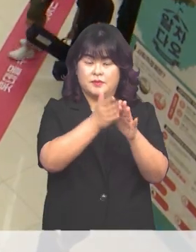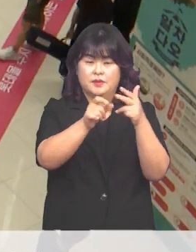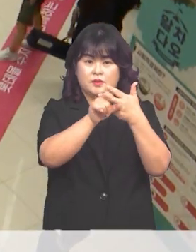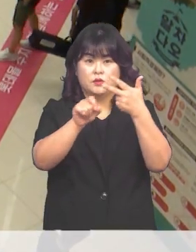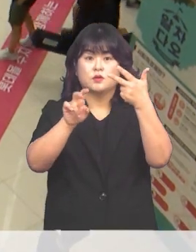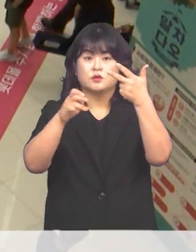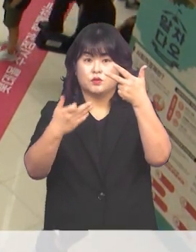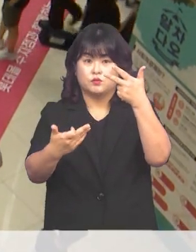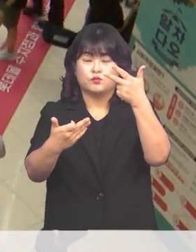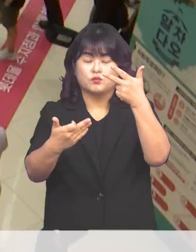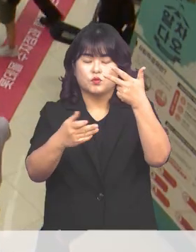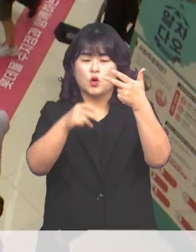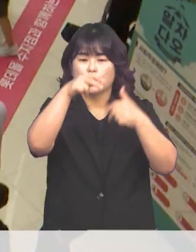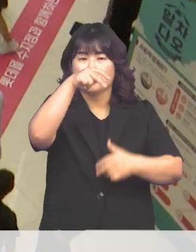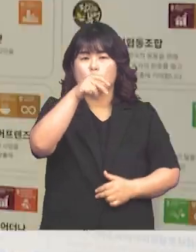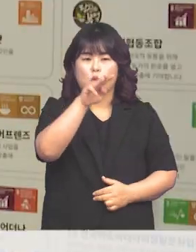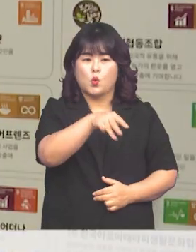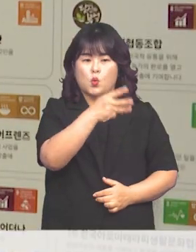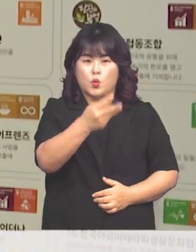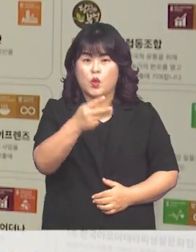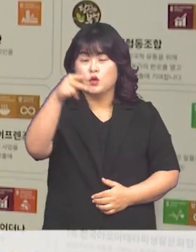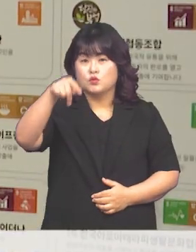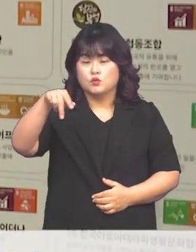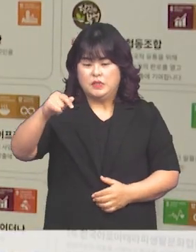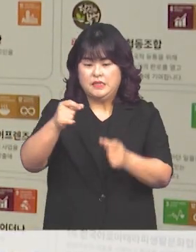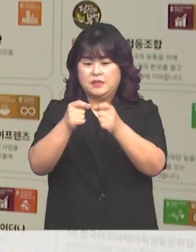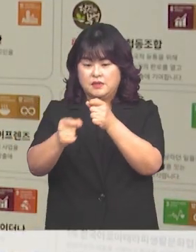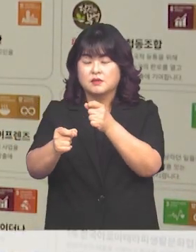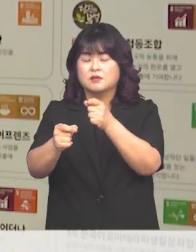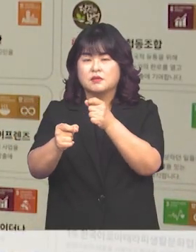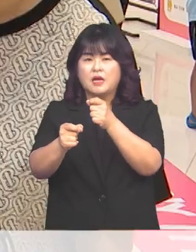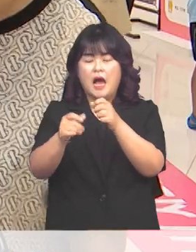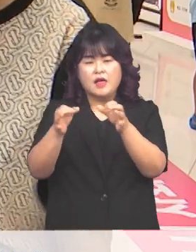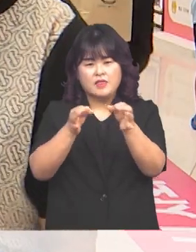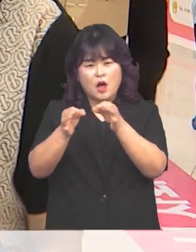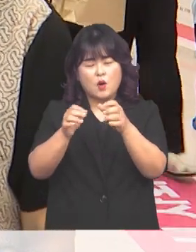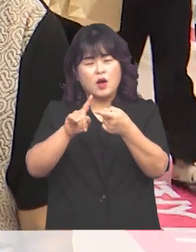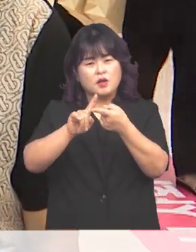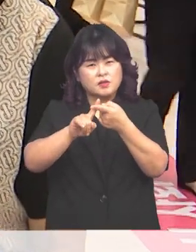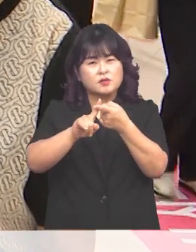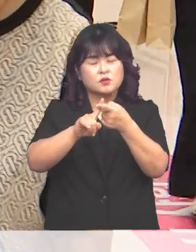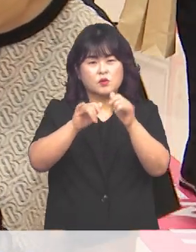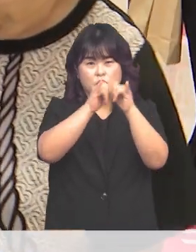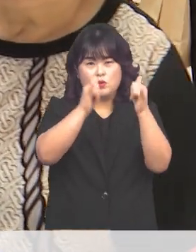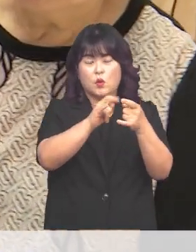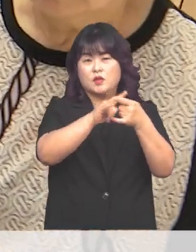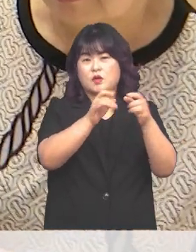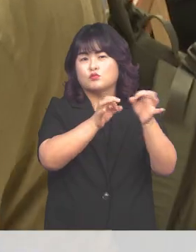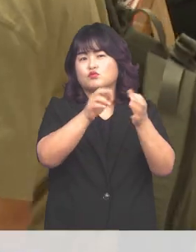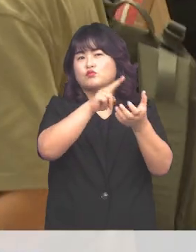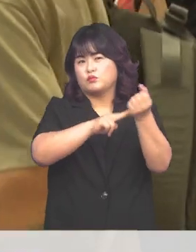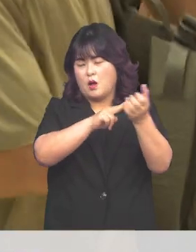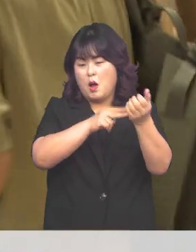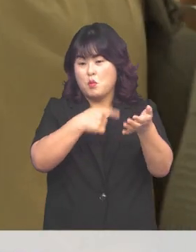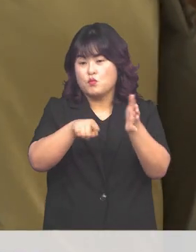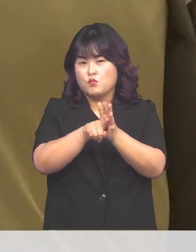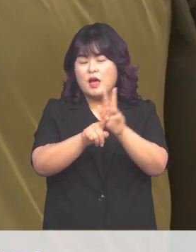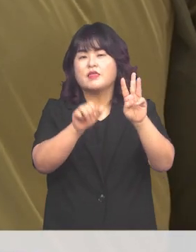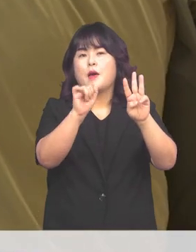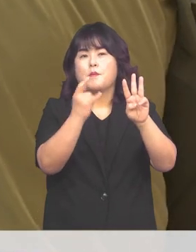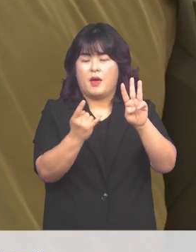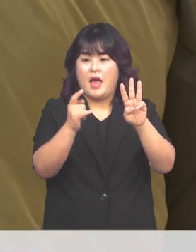용인특례시는 지난 19일 롯데몰 수지점에서 사회적 경제기업 제품을 소개하고 판매하는 제3회 롯데몰 마켓 알차다오를